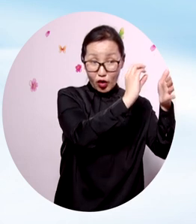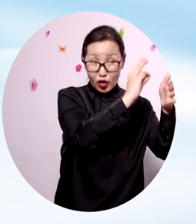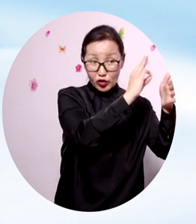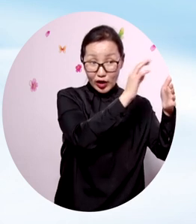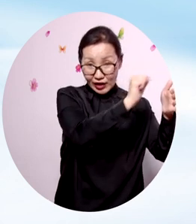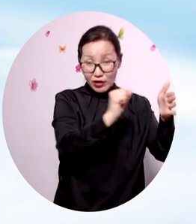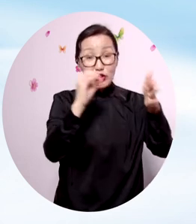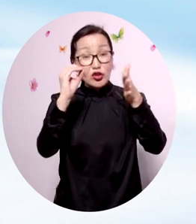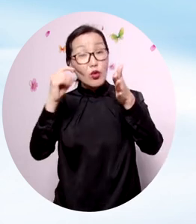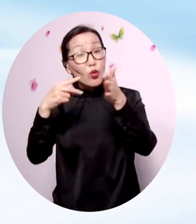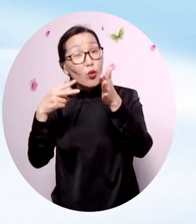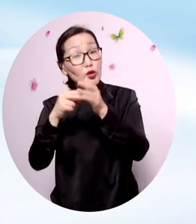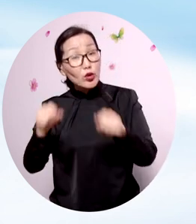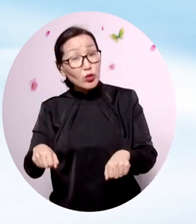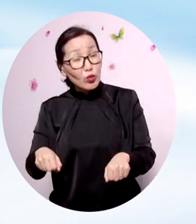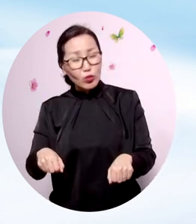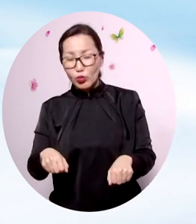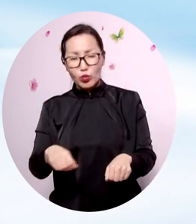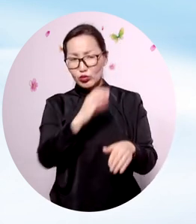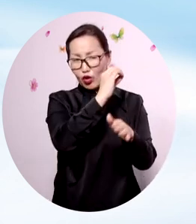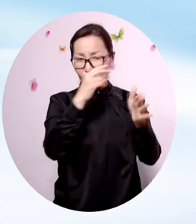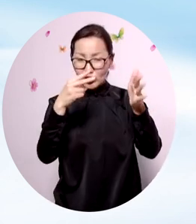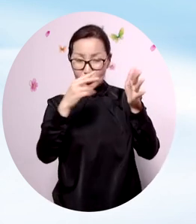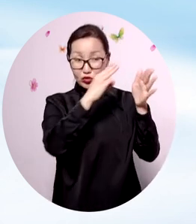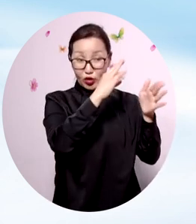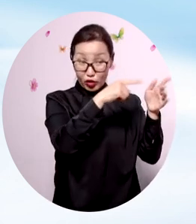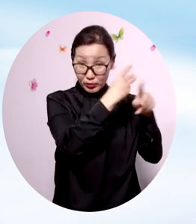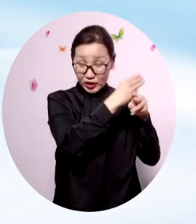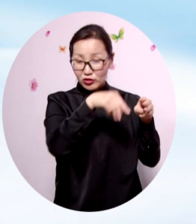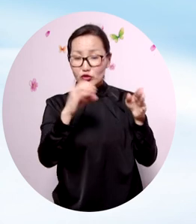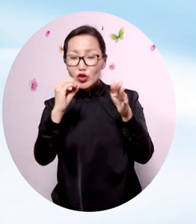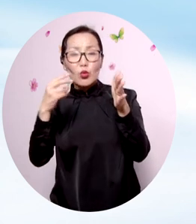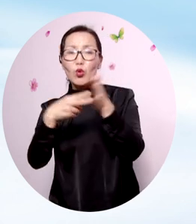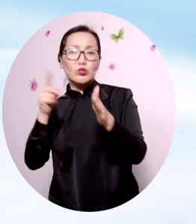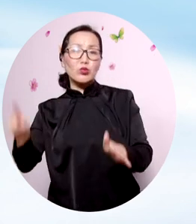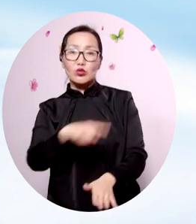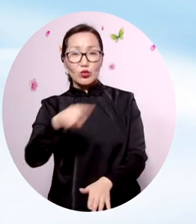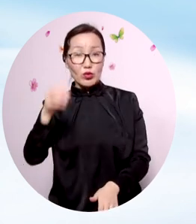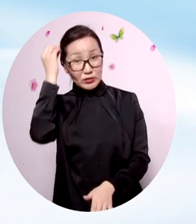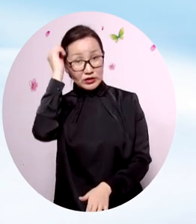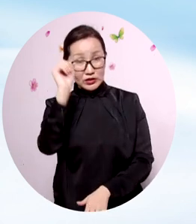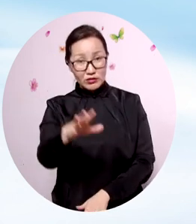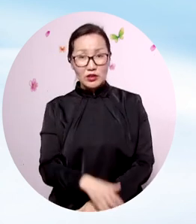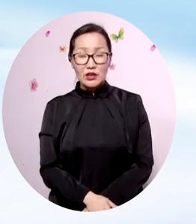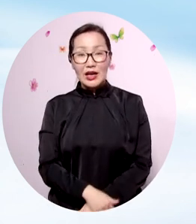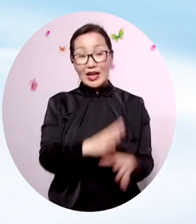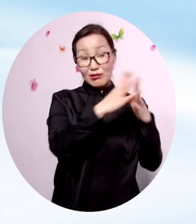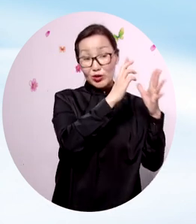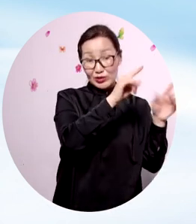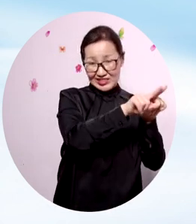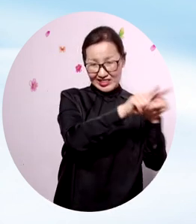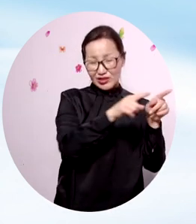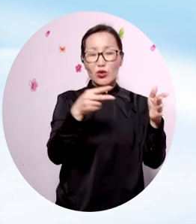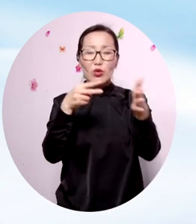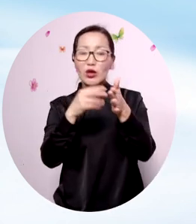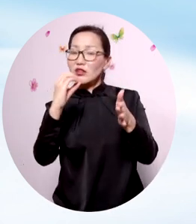анхаарах хэрэгтэй. Тоог тэгд хуваал утгагүй байдаг. Тийм учраас тоог тэгд хувааж болохгүй юм байна. Тэгвэл эндээс харахад 10-ын бутархай хуваах дээр ч гэсэн бүхэл